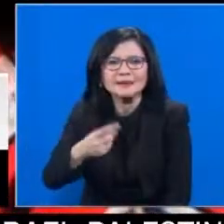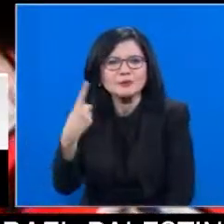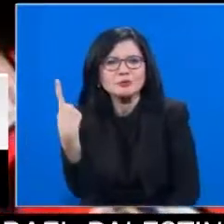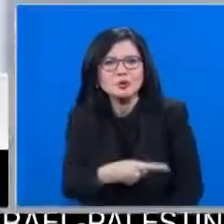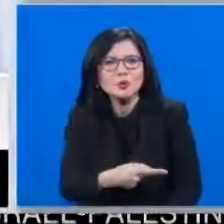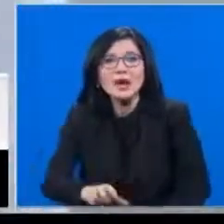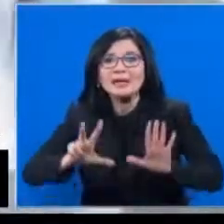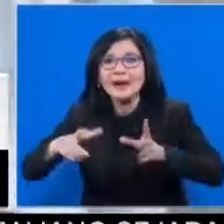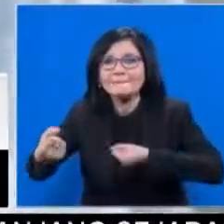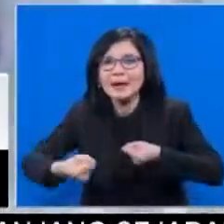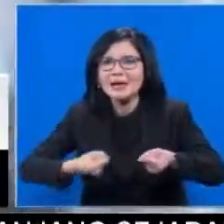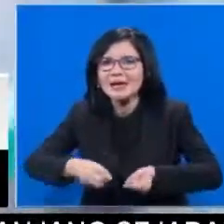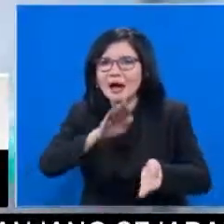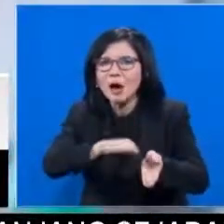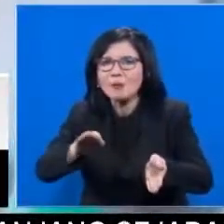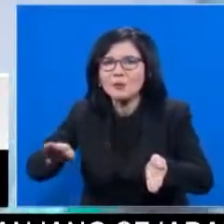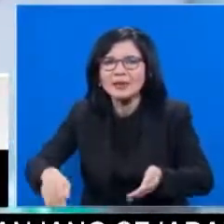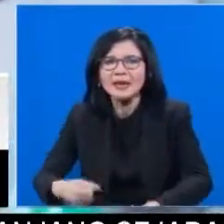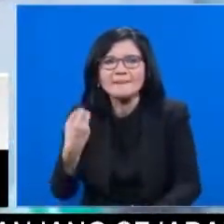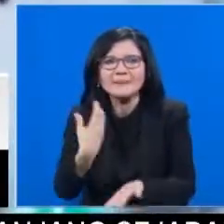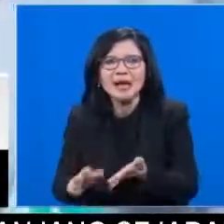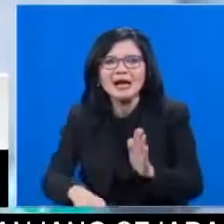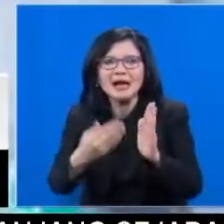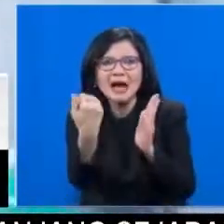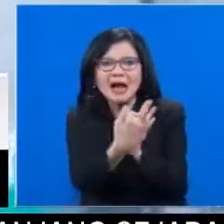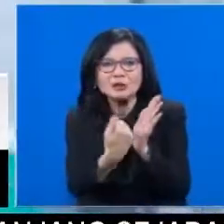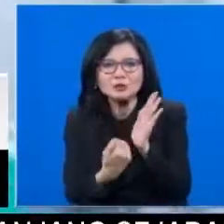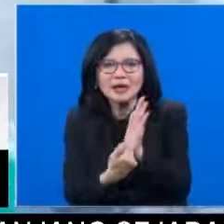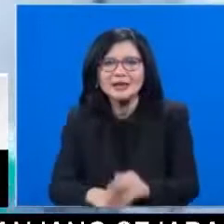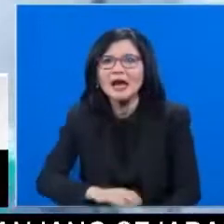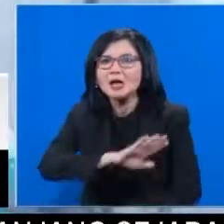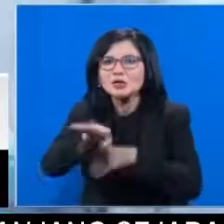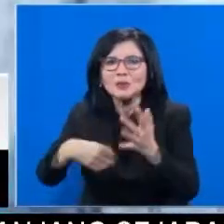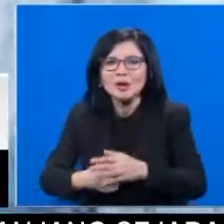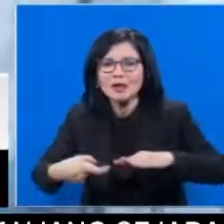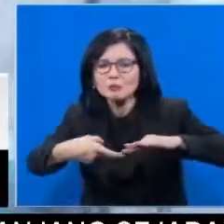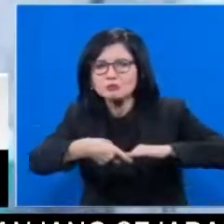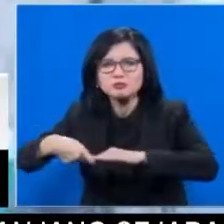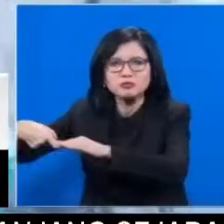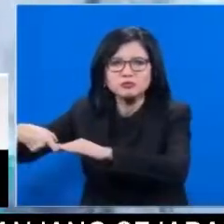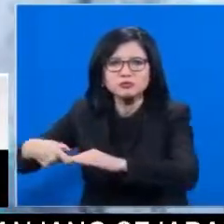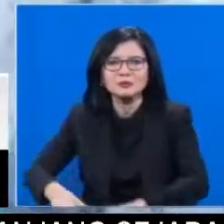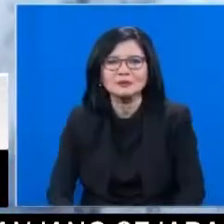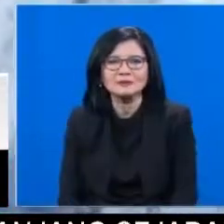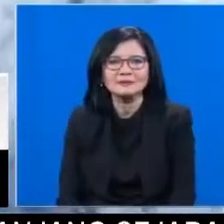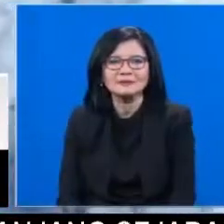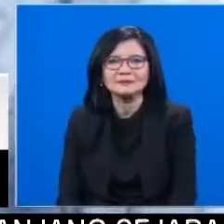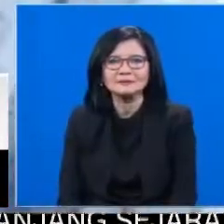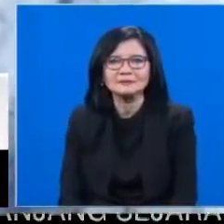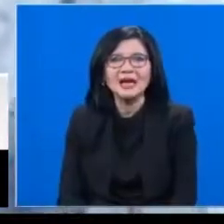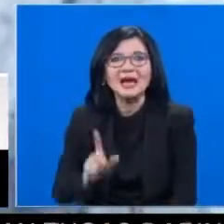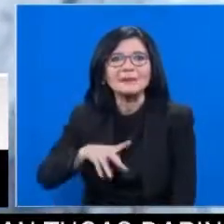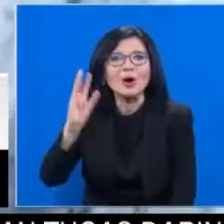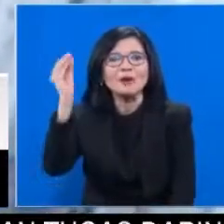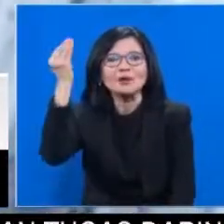pemilik kendaraan yang menabrak aturan parkir. Seluruh kendaraan yang dikenai sanksi derek dibawa petugas ke lapangan parkir IRTI Monumen